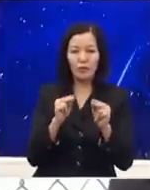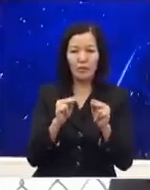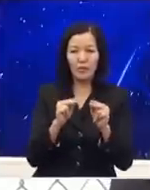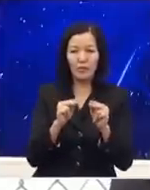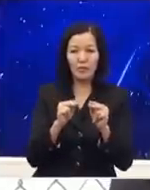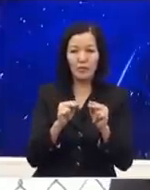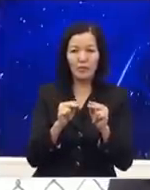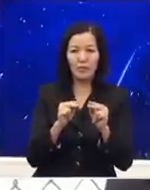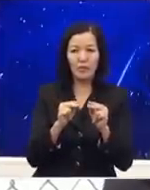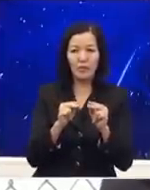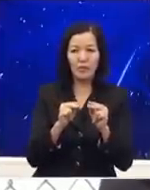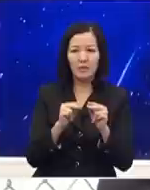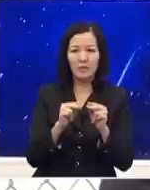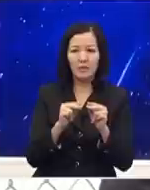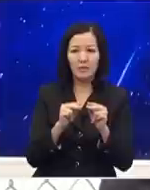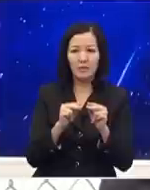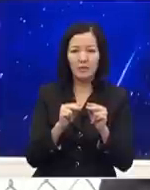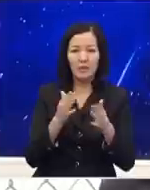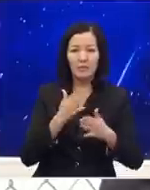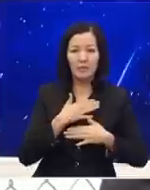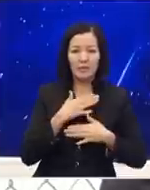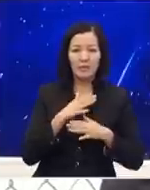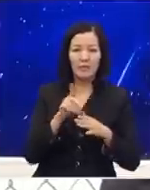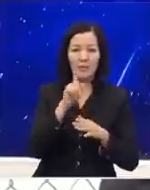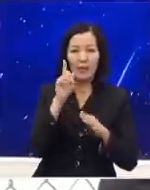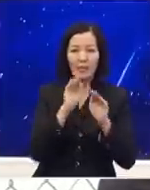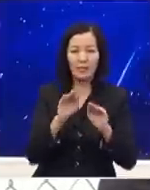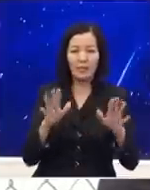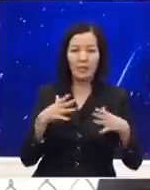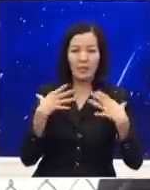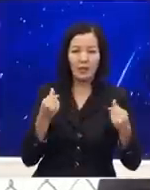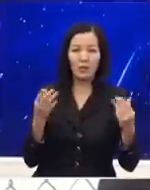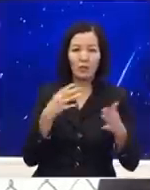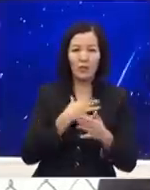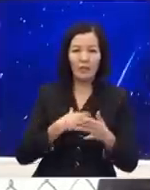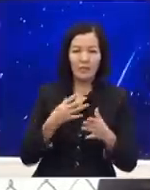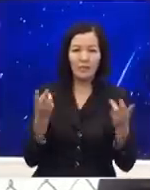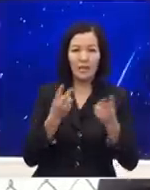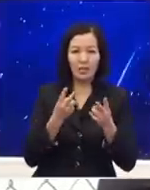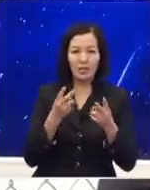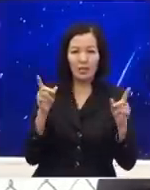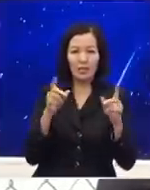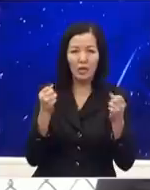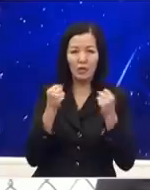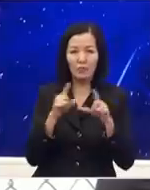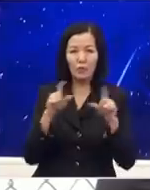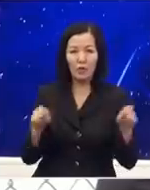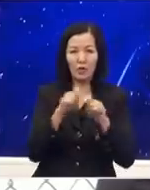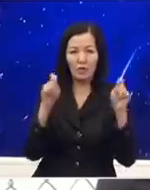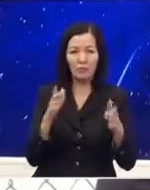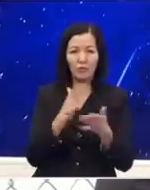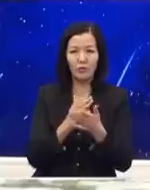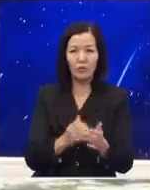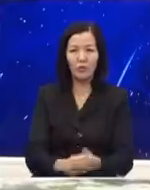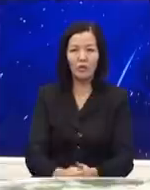Заречный ауылында өте маңызды біздің болашағымыздың денсаулығына байланысты осындай спорттық кешен ашылайын деп